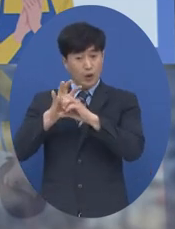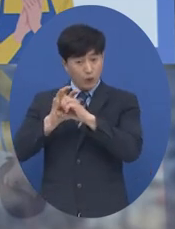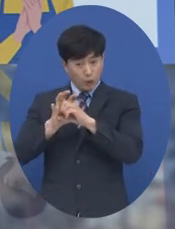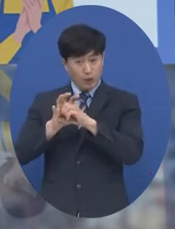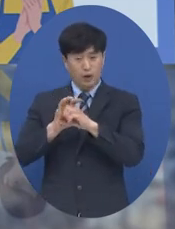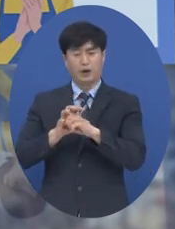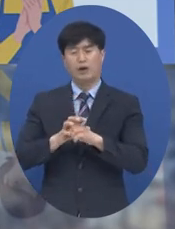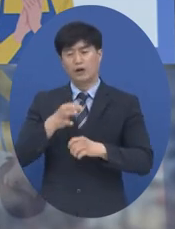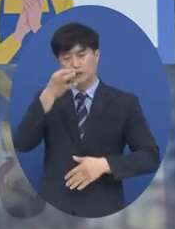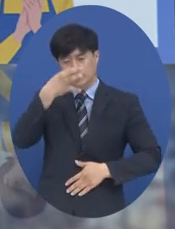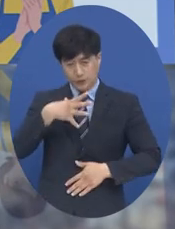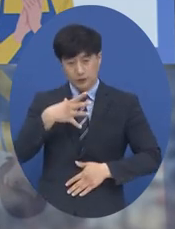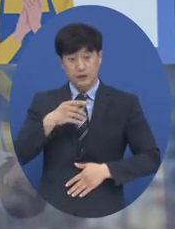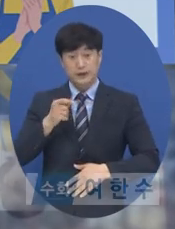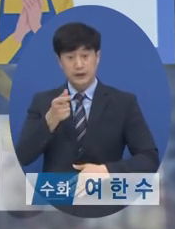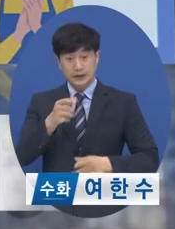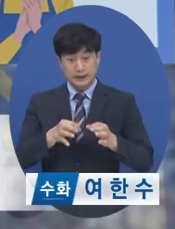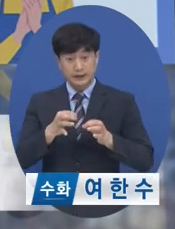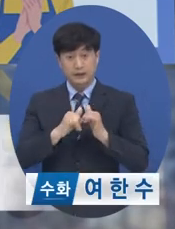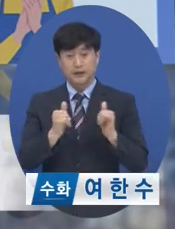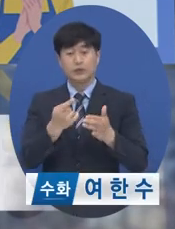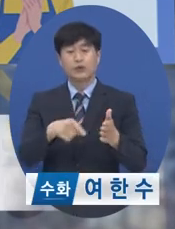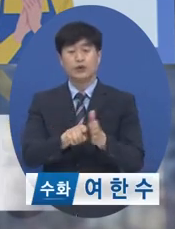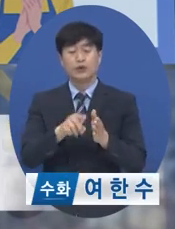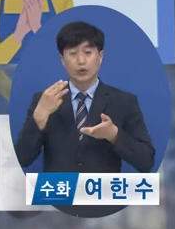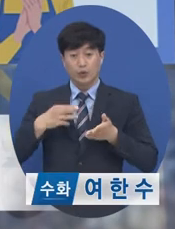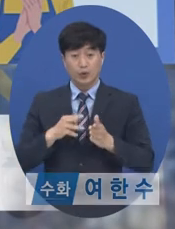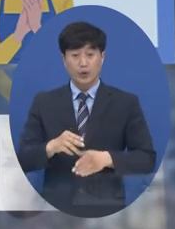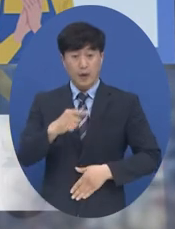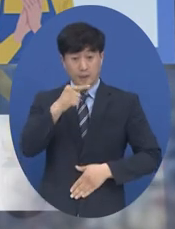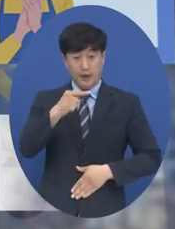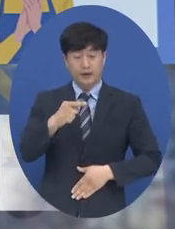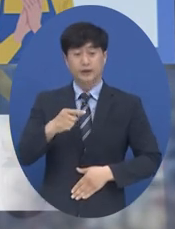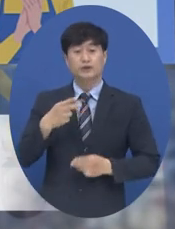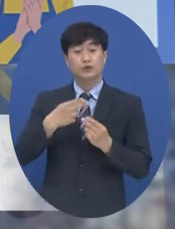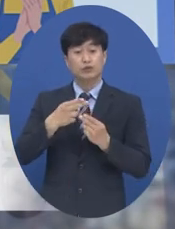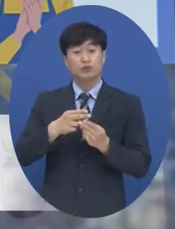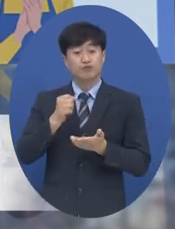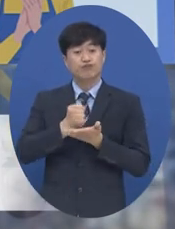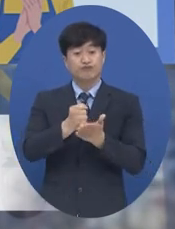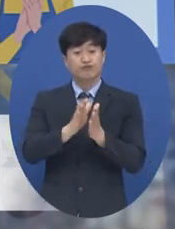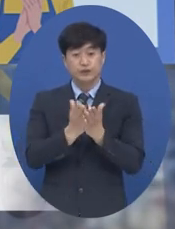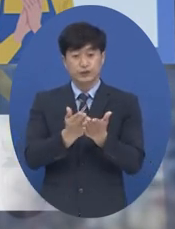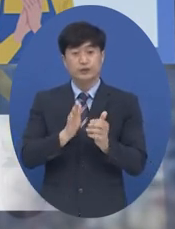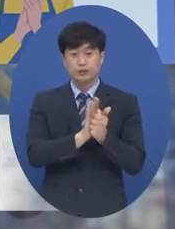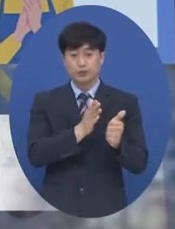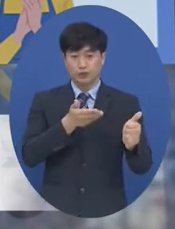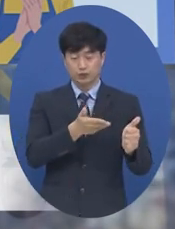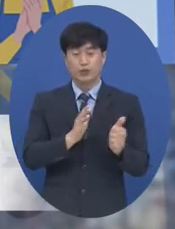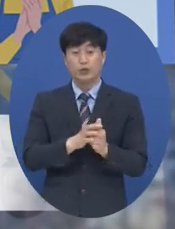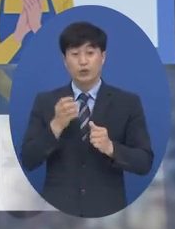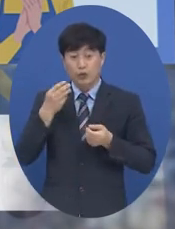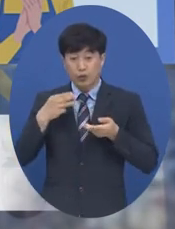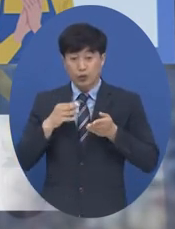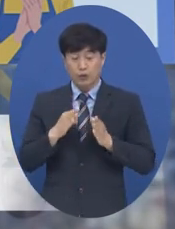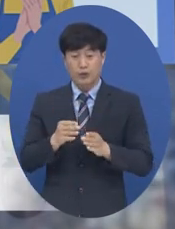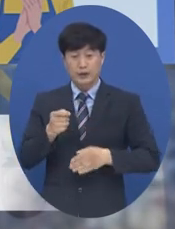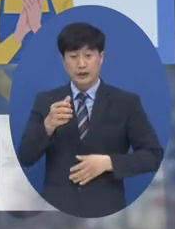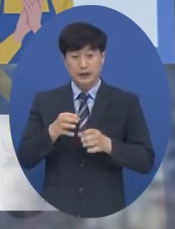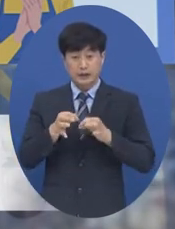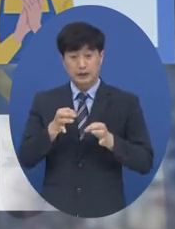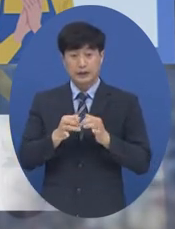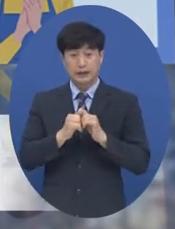장기화되는 코로나19의 신음하는 소상공인들을 위해 경기도는 마이너스 통장을 지원하고 있습니다. 경기 소상공인 코로나19